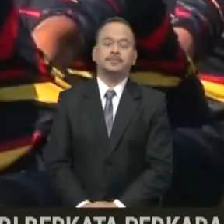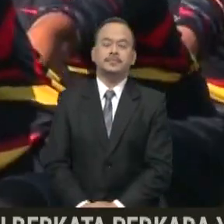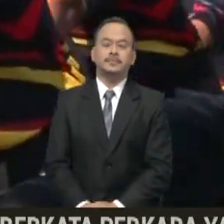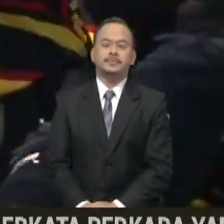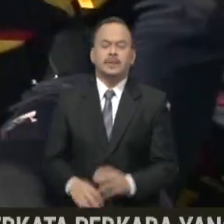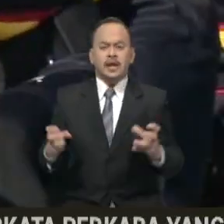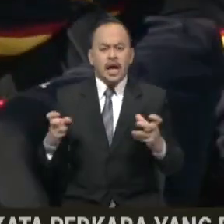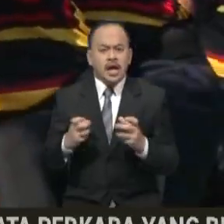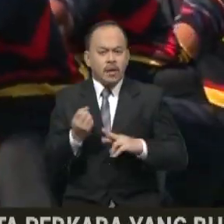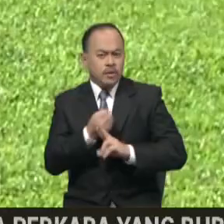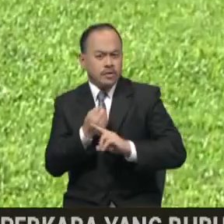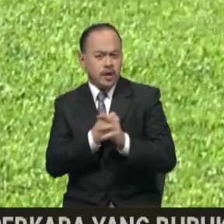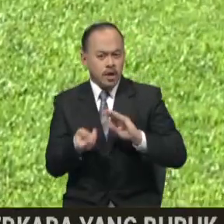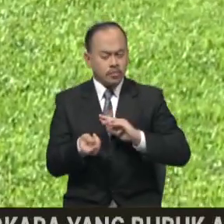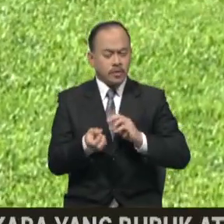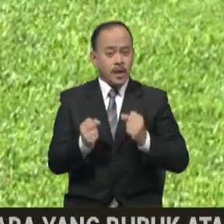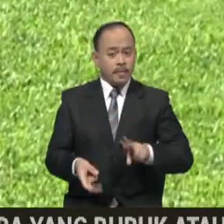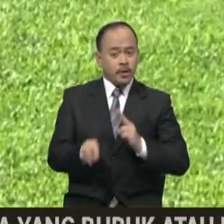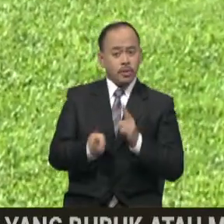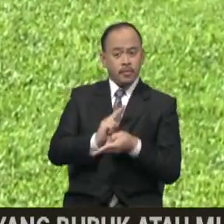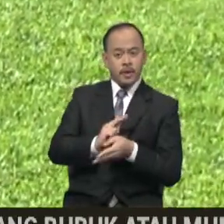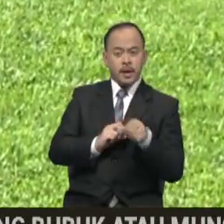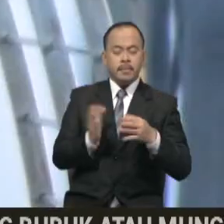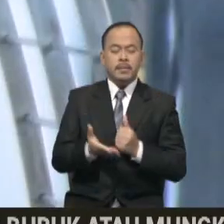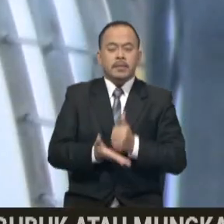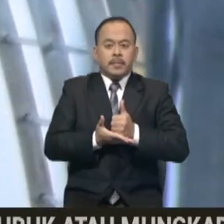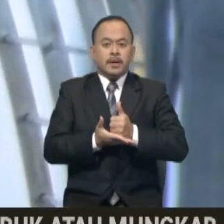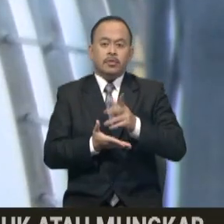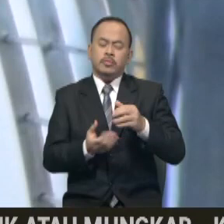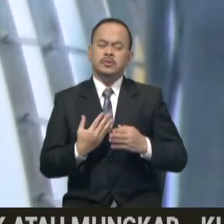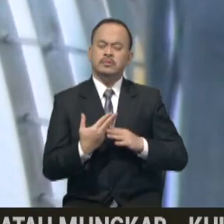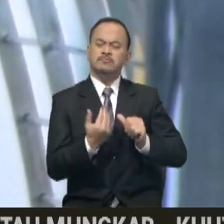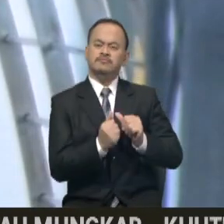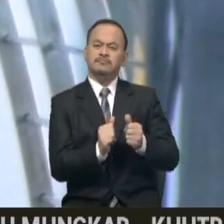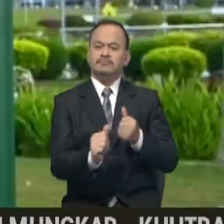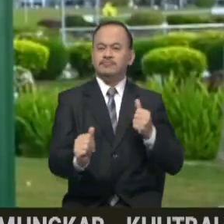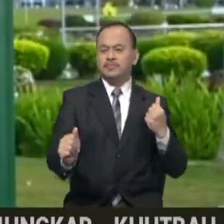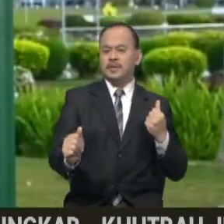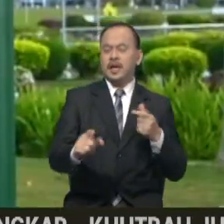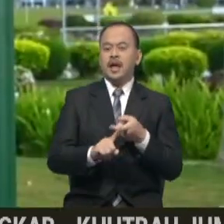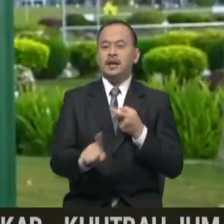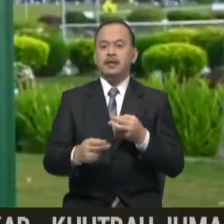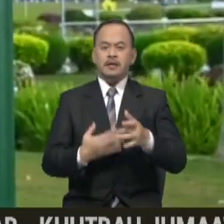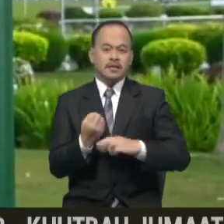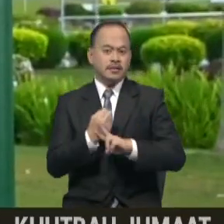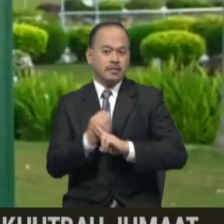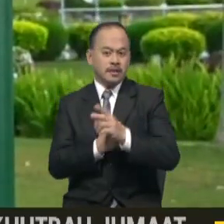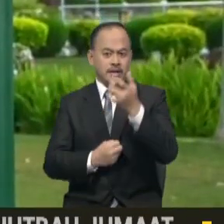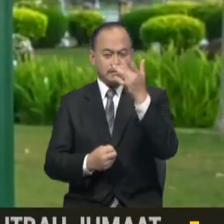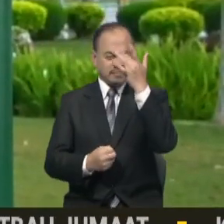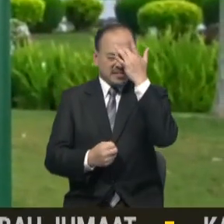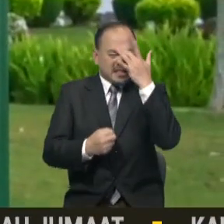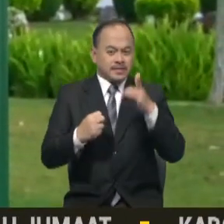Mengawal faktor risiko yang dapat diubah suai akan membantu seseorang itu menjauhkan diri daripada risiko penyakit strok.